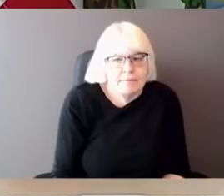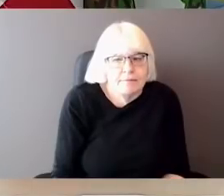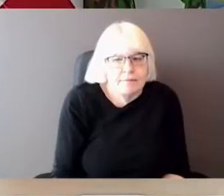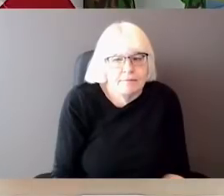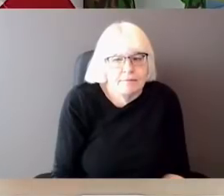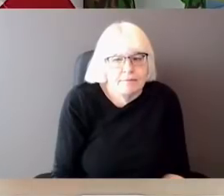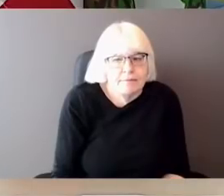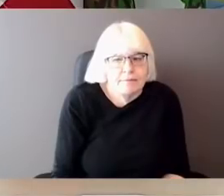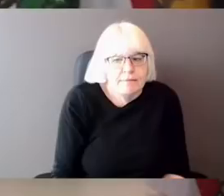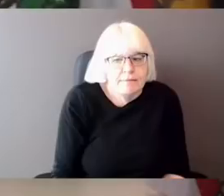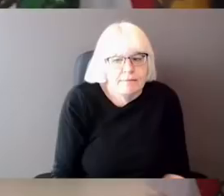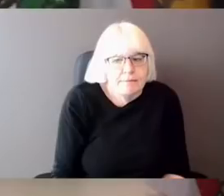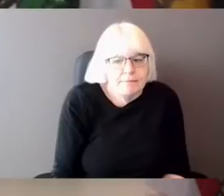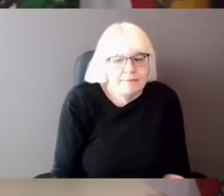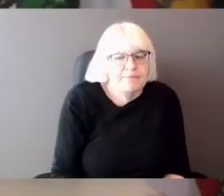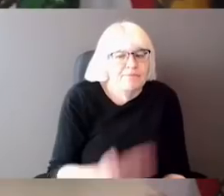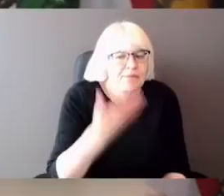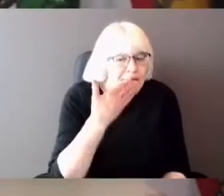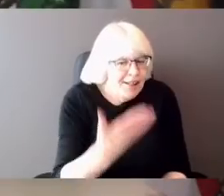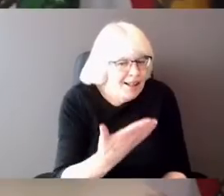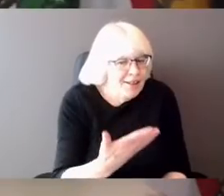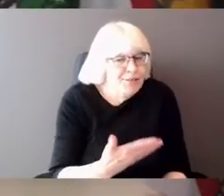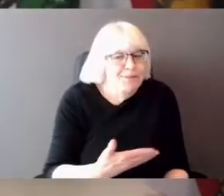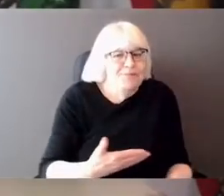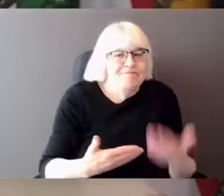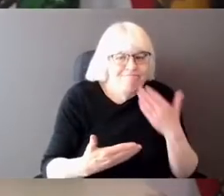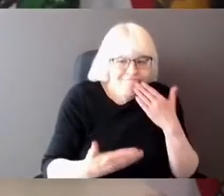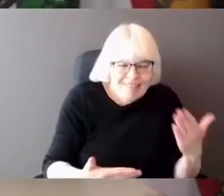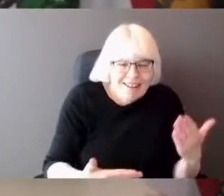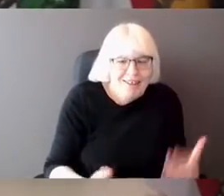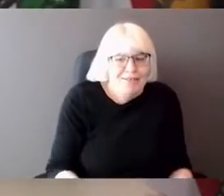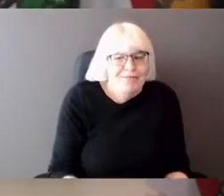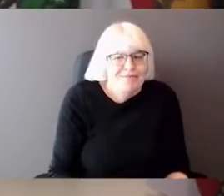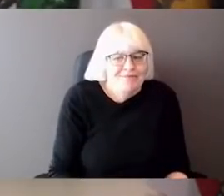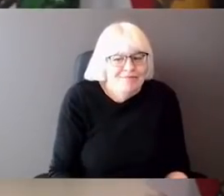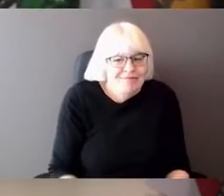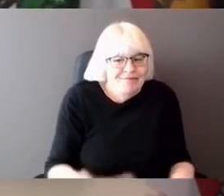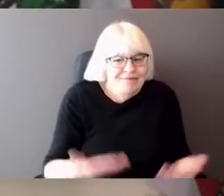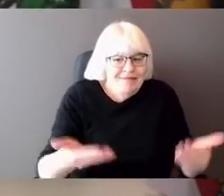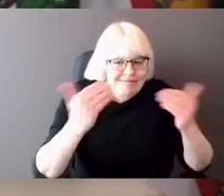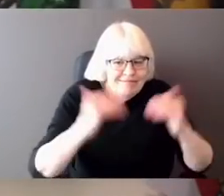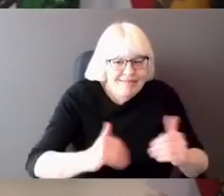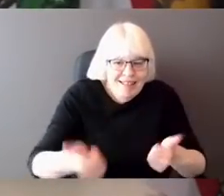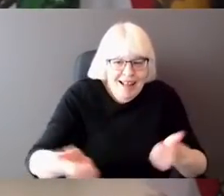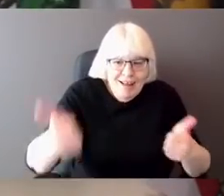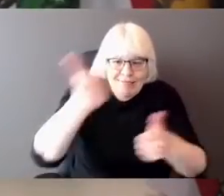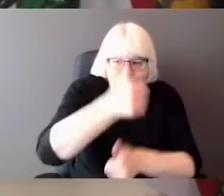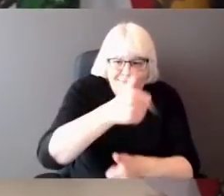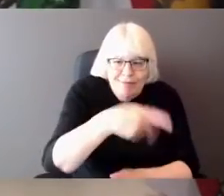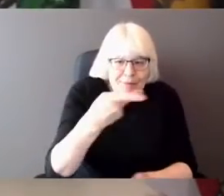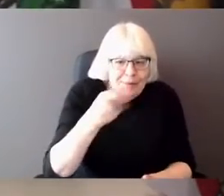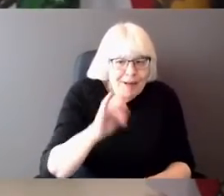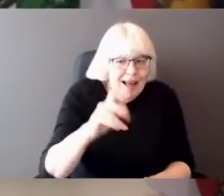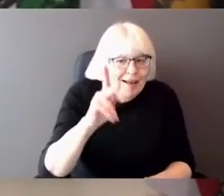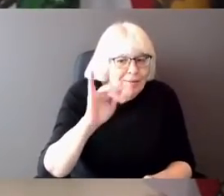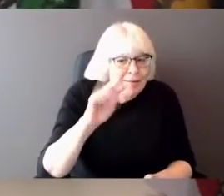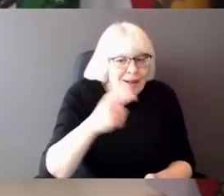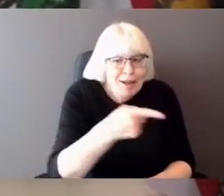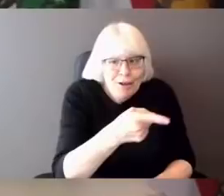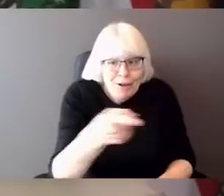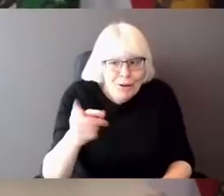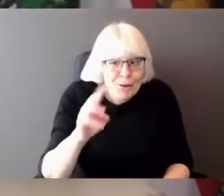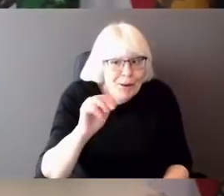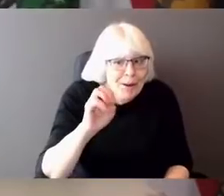Merci. We can move to our friends in the media who are joining us online or on the phone. So,